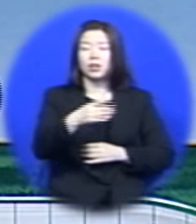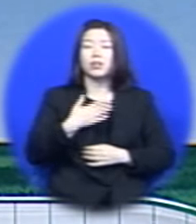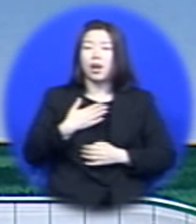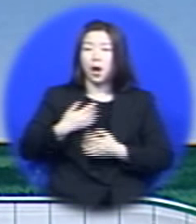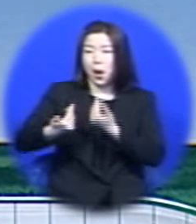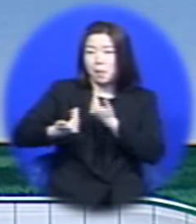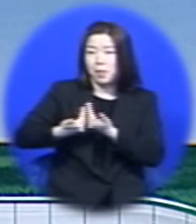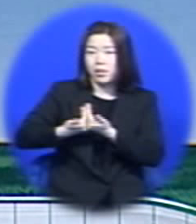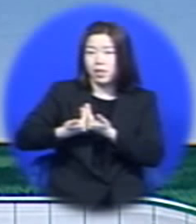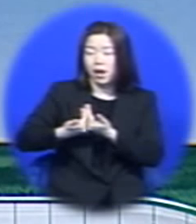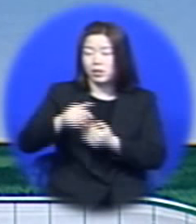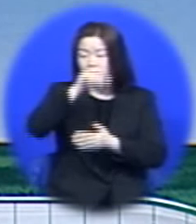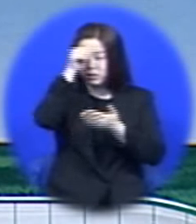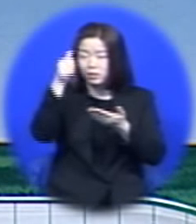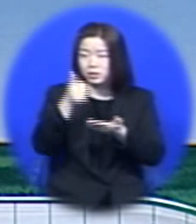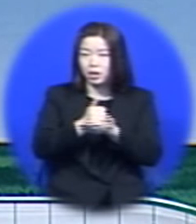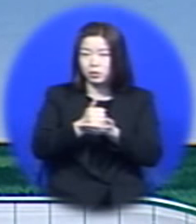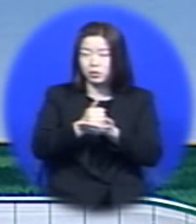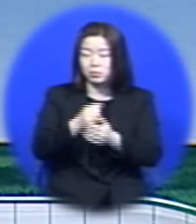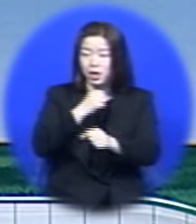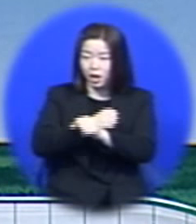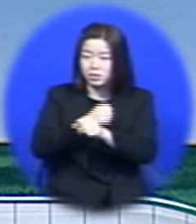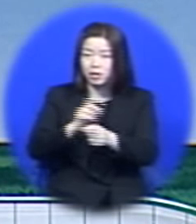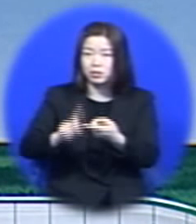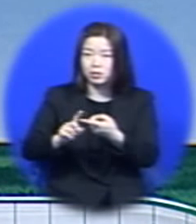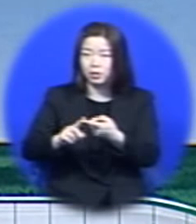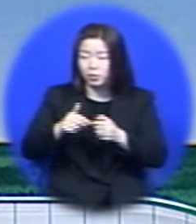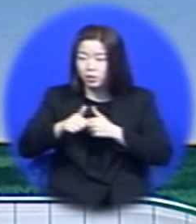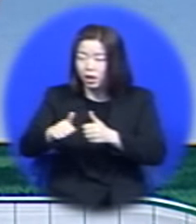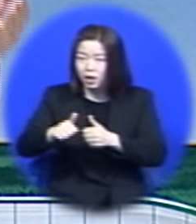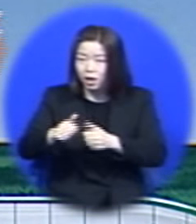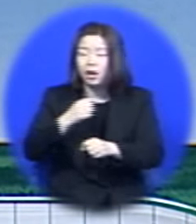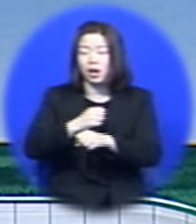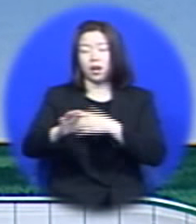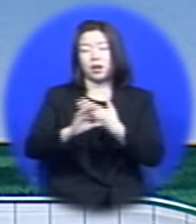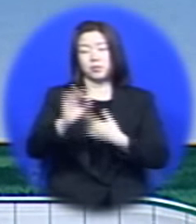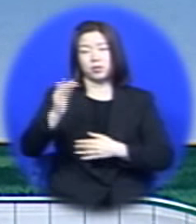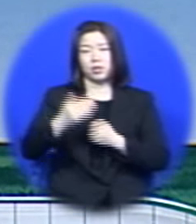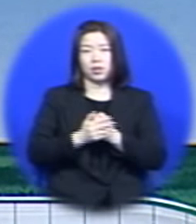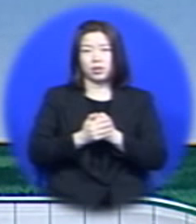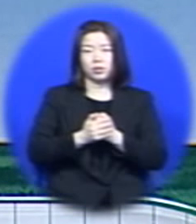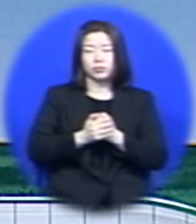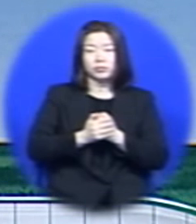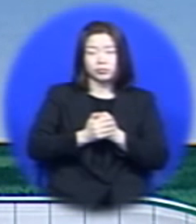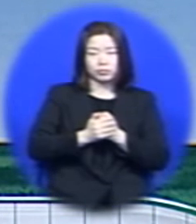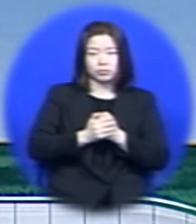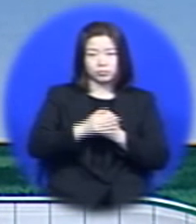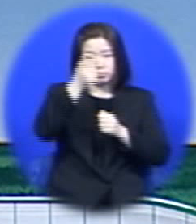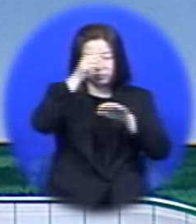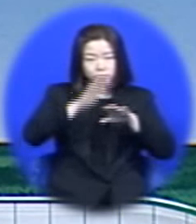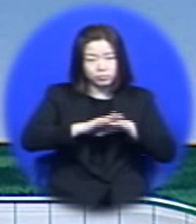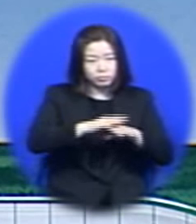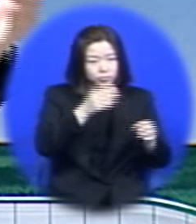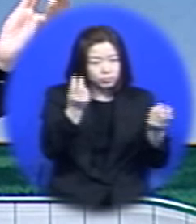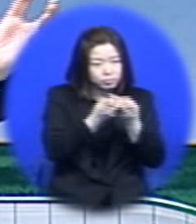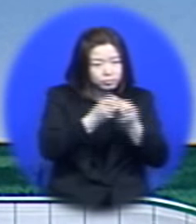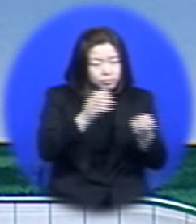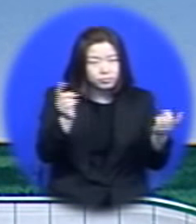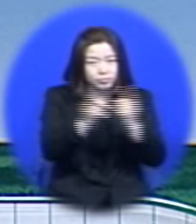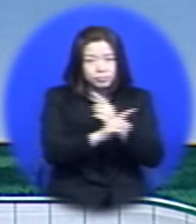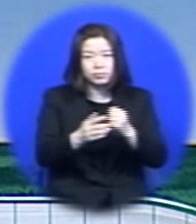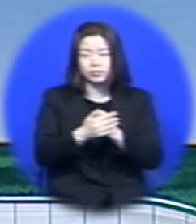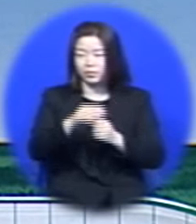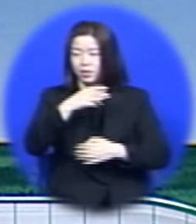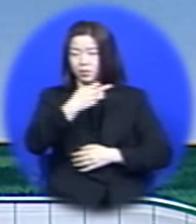반대하는 장로님 하자는 대로 다 하면 되는 거예요. 교회를 예배 스타일도 바꾸고 제자 훈련도 시작하고 뭐 교회를 이렇게